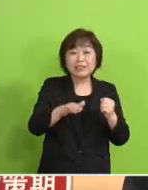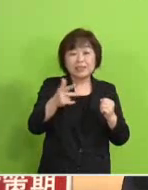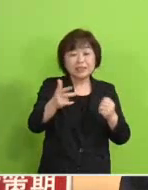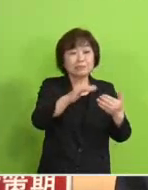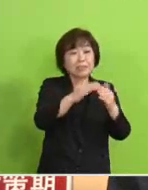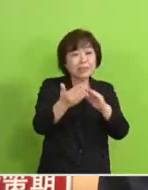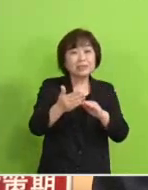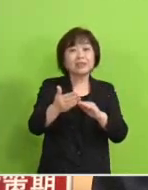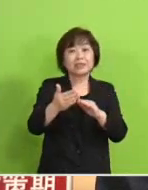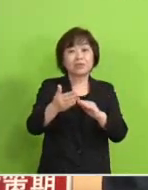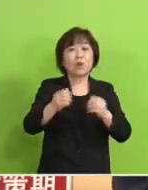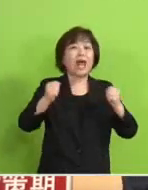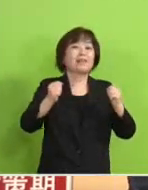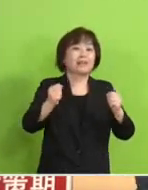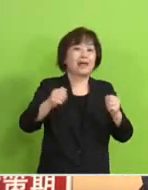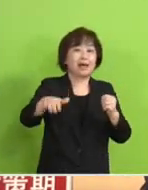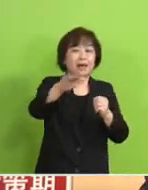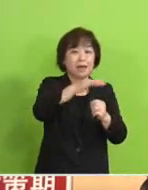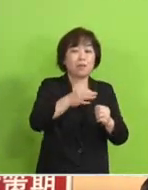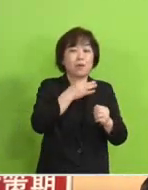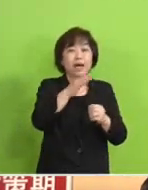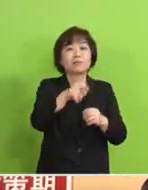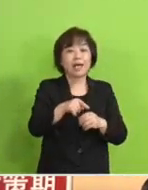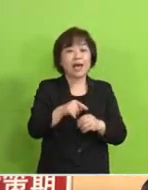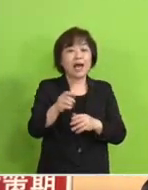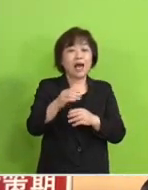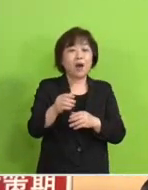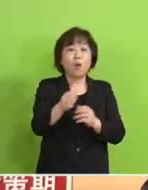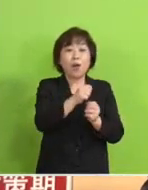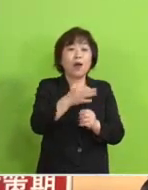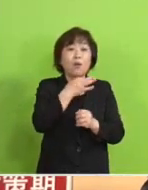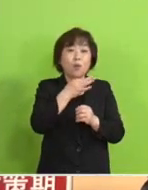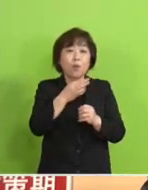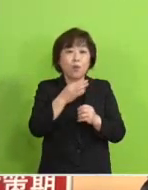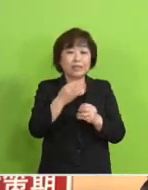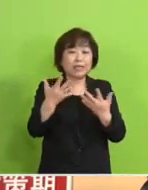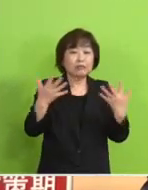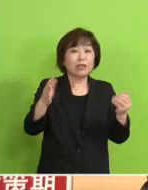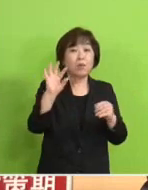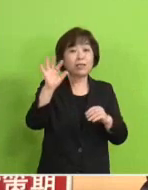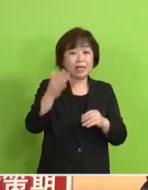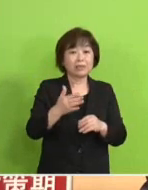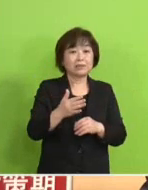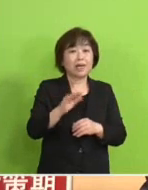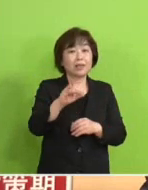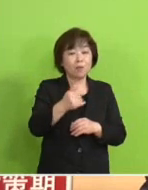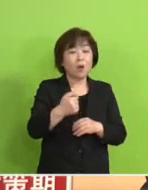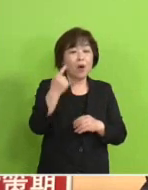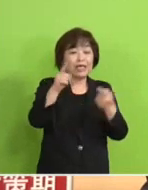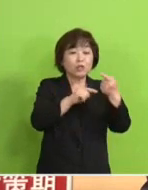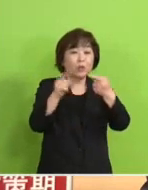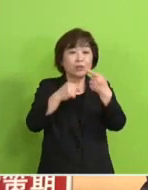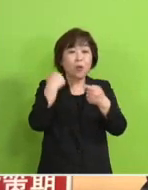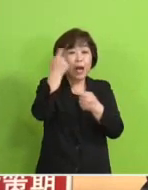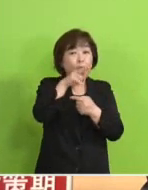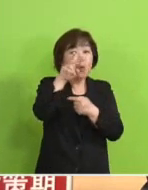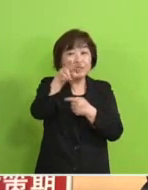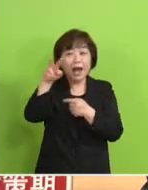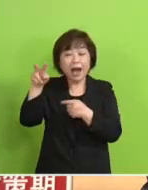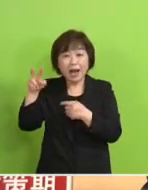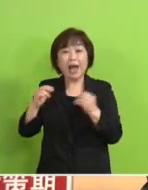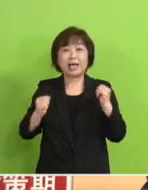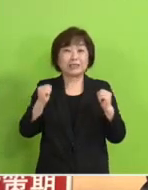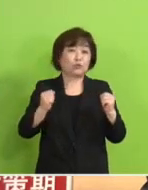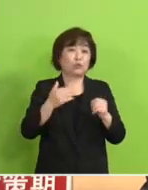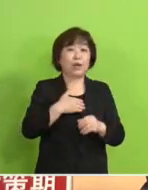のランナーからも寄せられています。観客の方がたくさんではなかったから、一人一人の顔を見ながら走